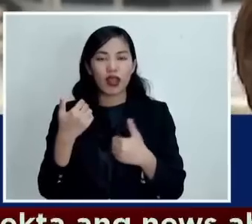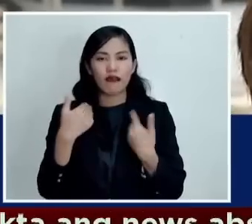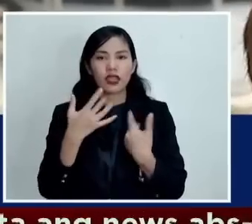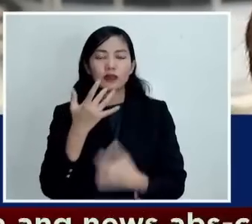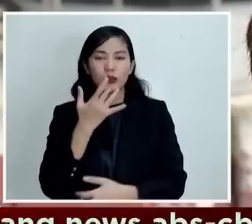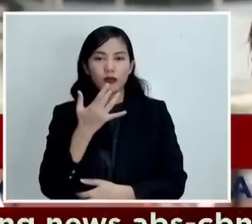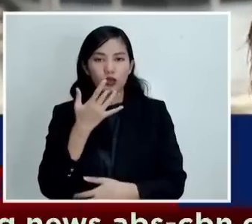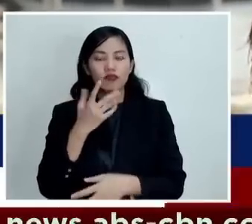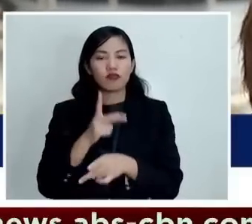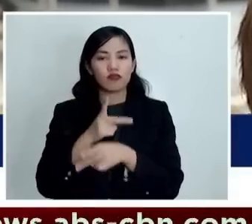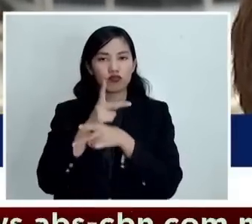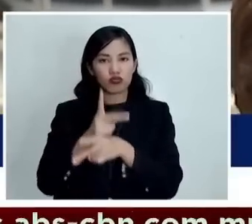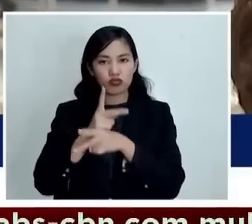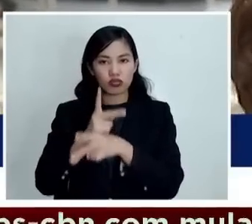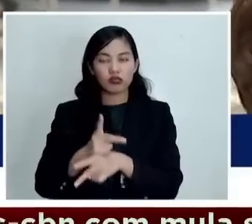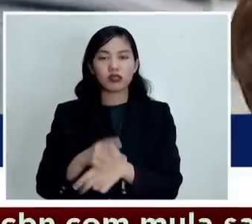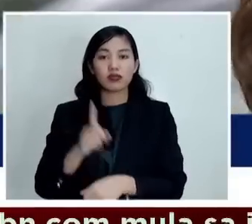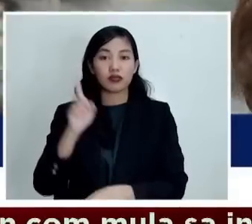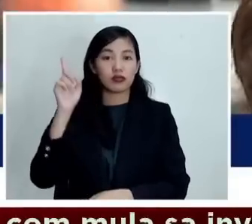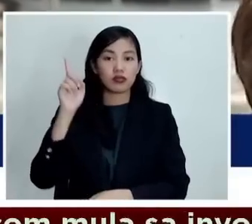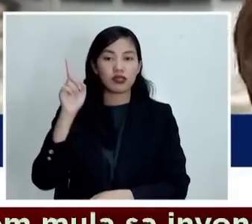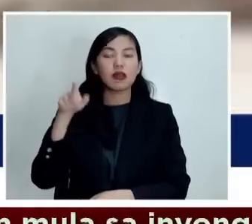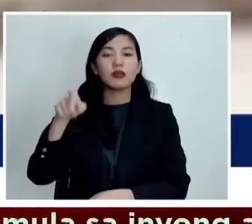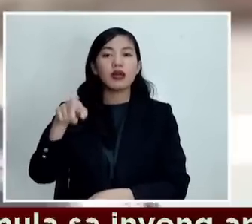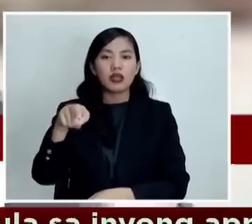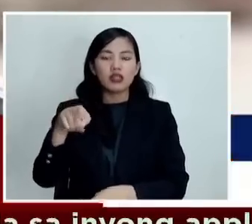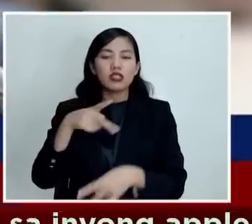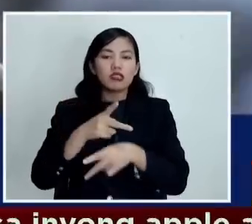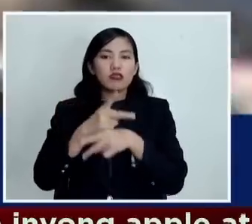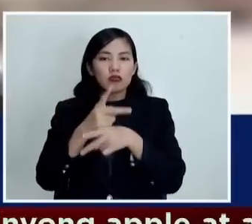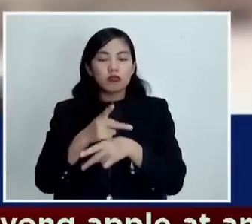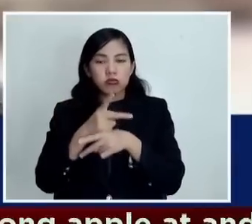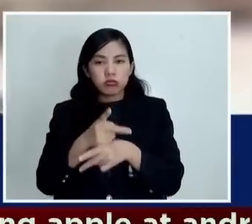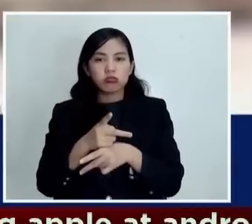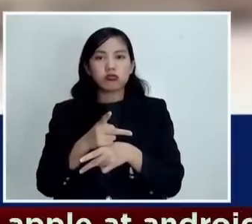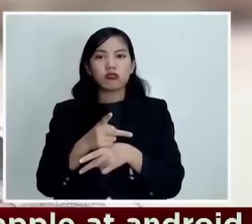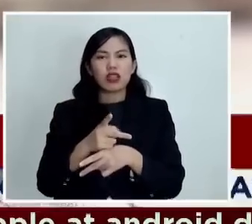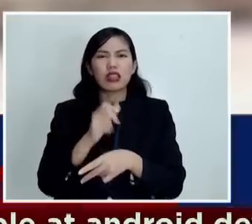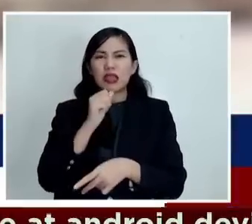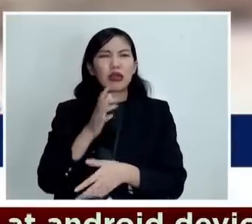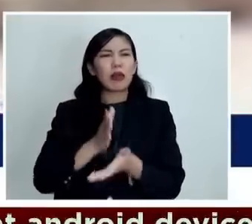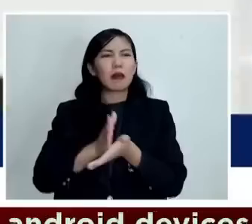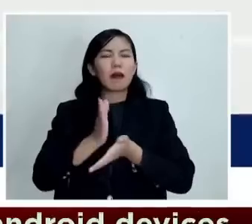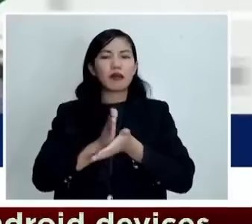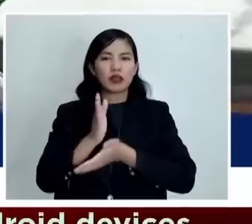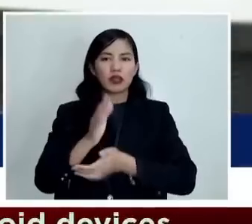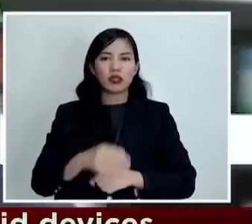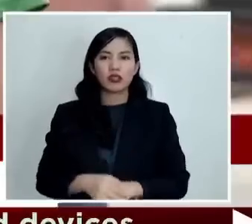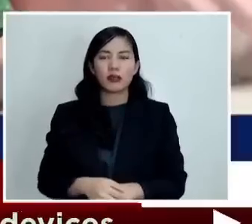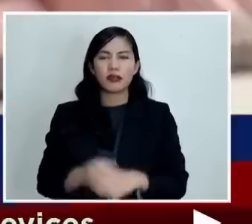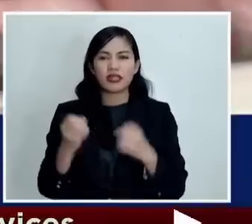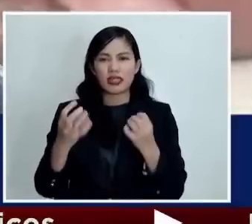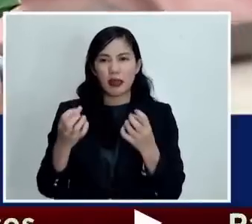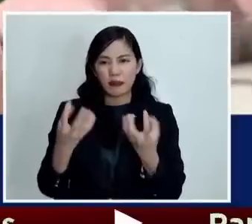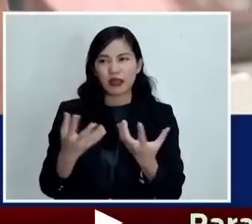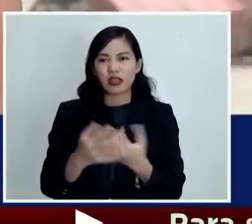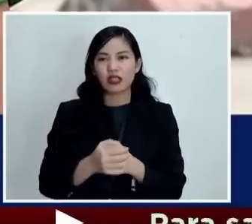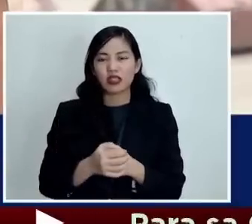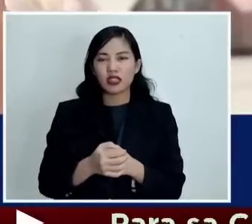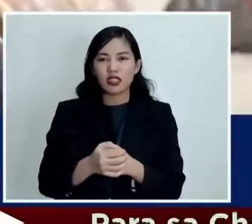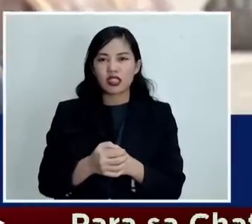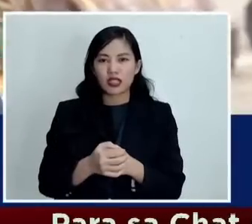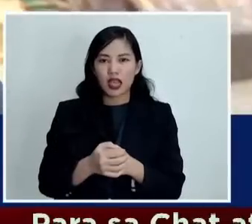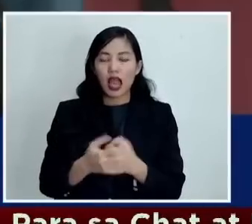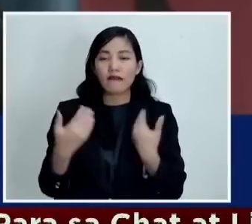Kailangan tignan mo pa rin yung paligid mo, kailangan hindi ka pa rin makakampante. Mahirap na eh, madaling kasama bata, matanda sa bahay. Paliwanag